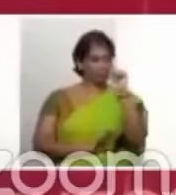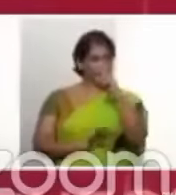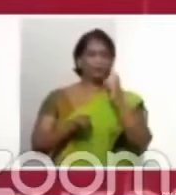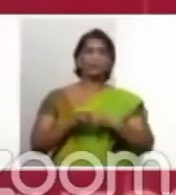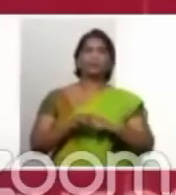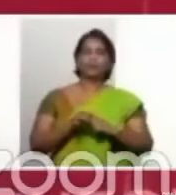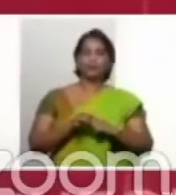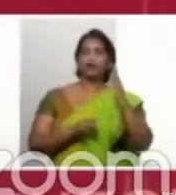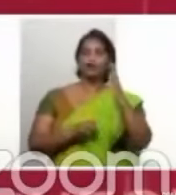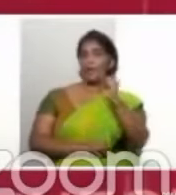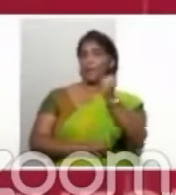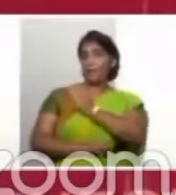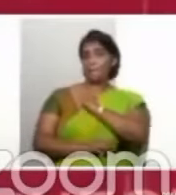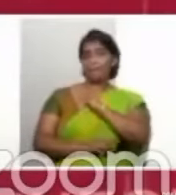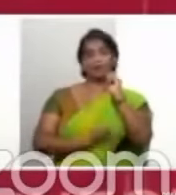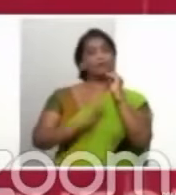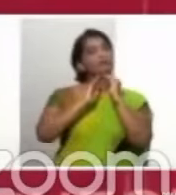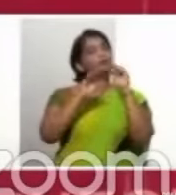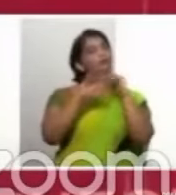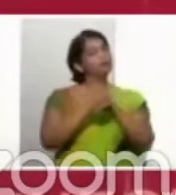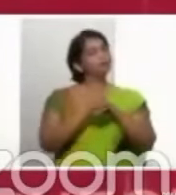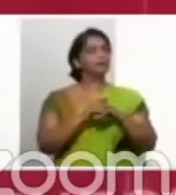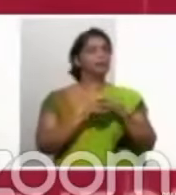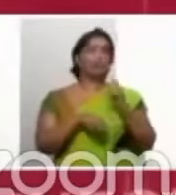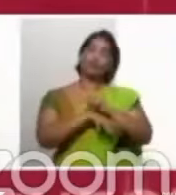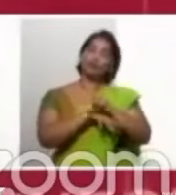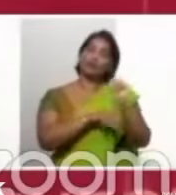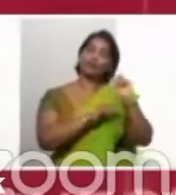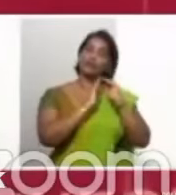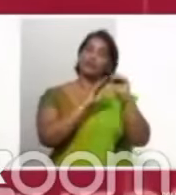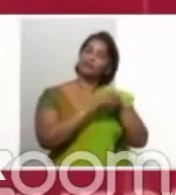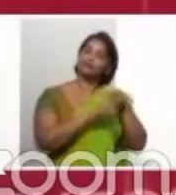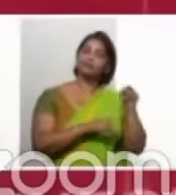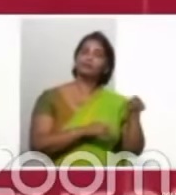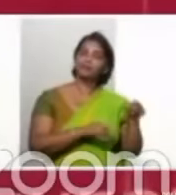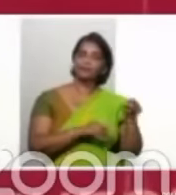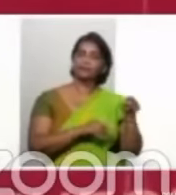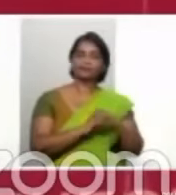ප්‍රශ්නේ, විදේශ තානාපති කාර්යාලවල මහ කොමසාරිස් කාර්යාලවල